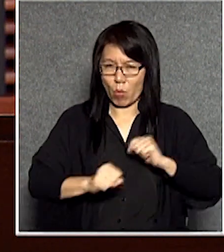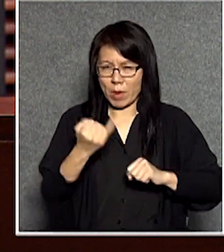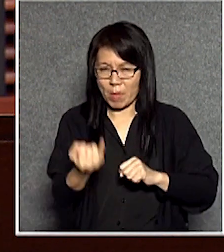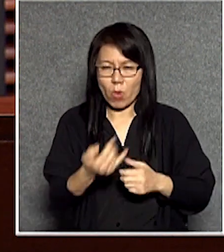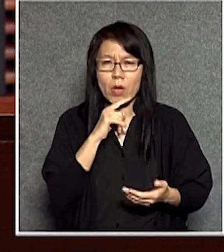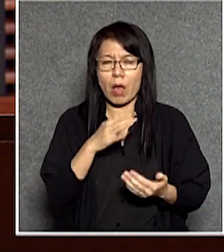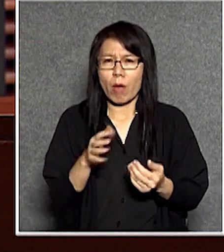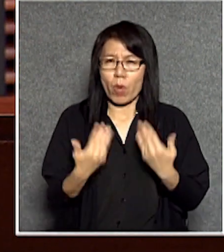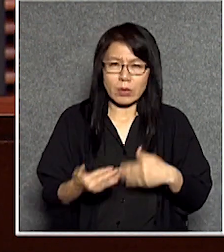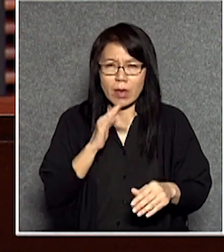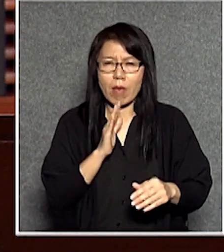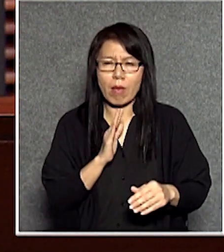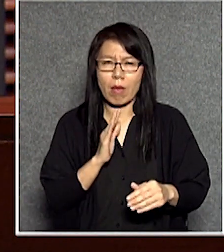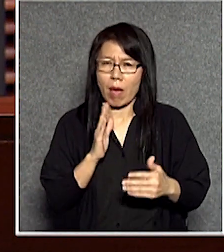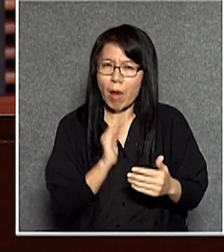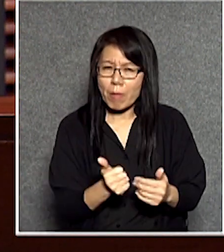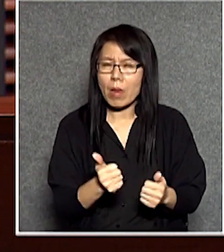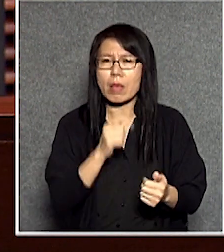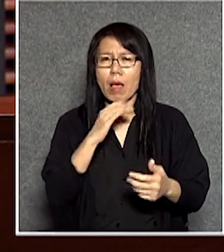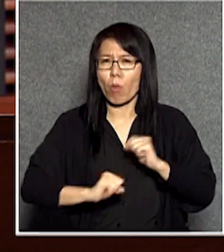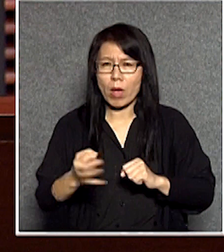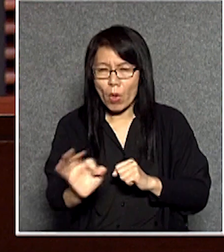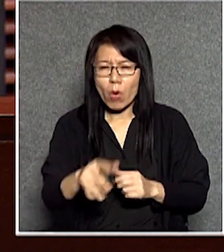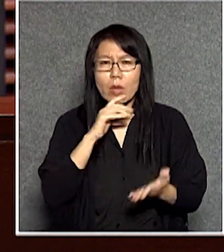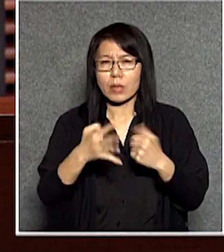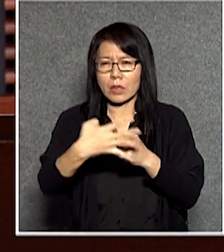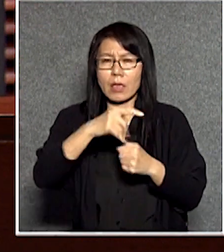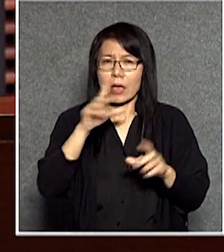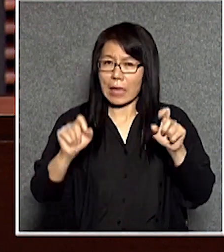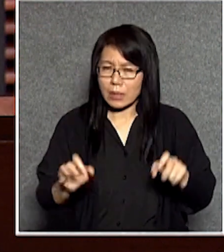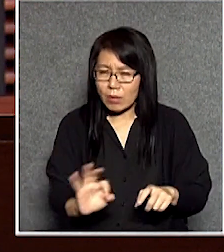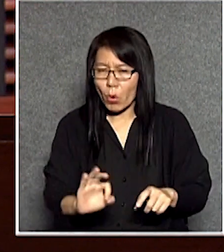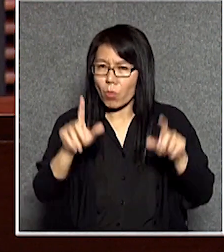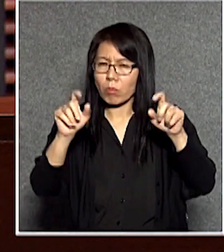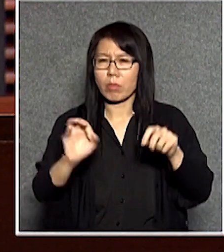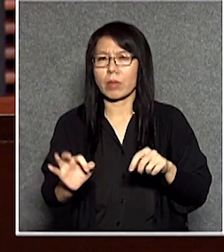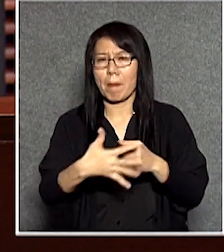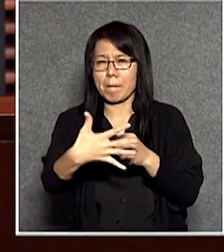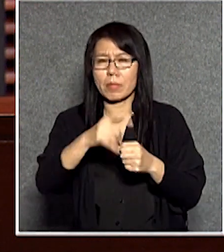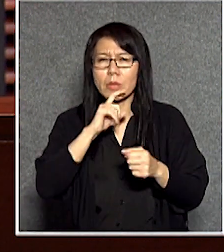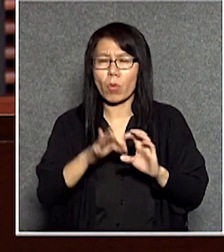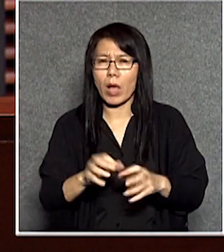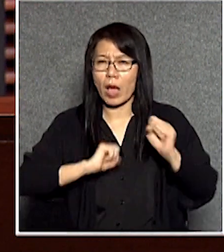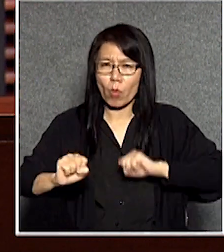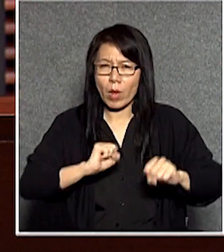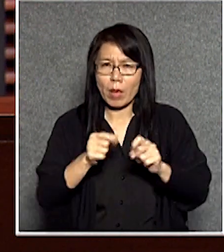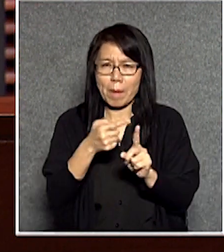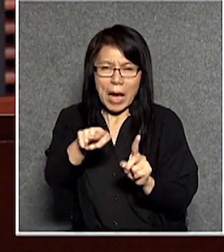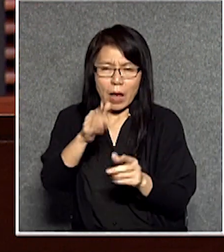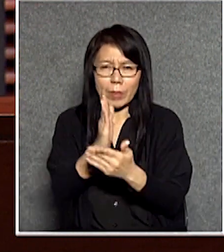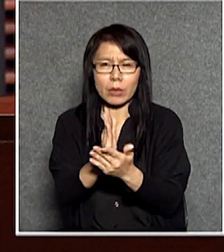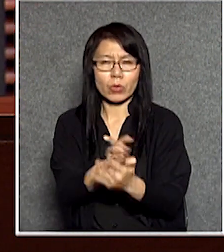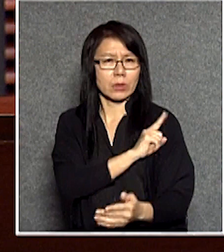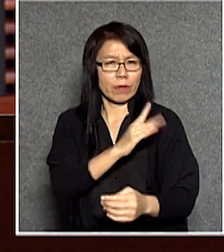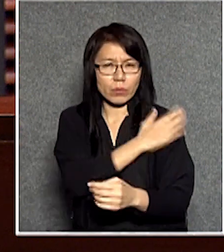或者不作恰當的行為；四、沒有合理解釋和理由；五、其行為偏離公職職責範圍